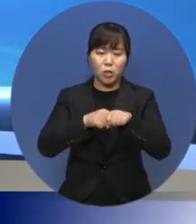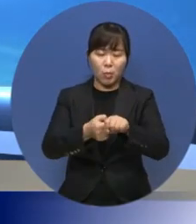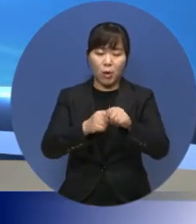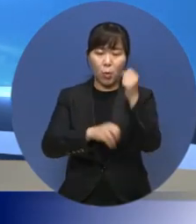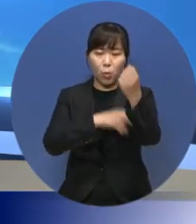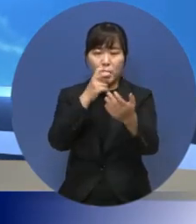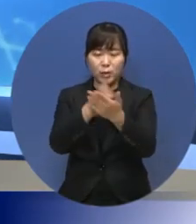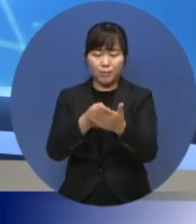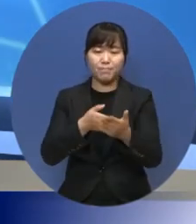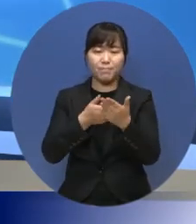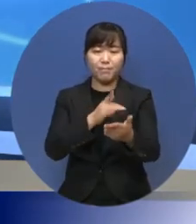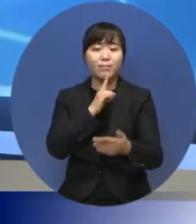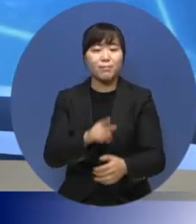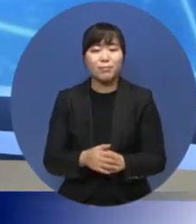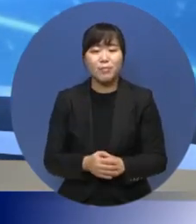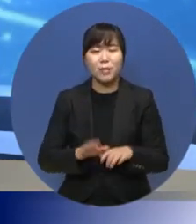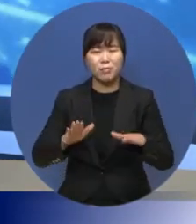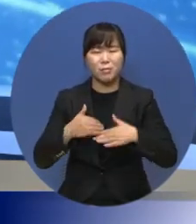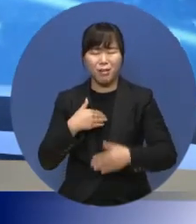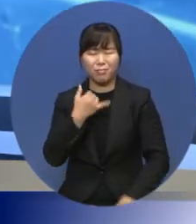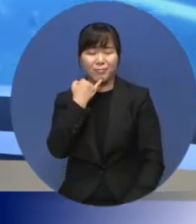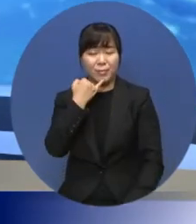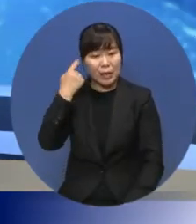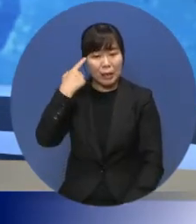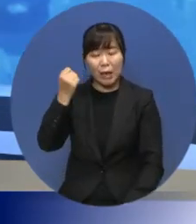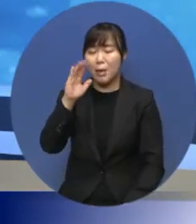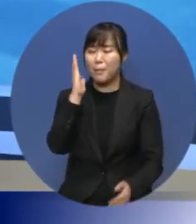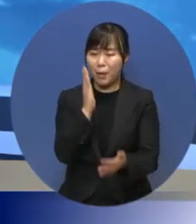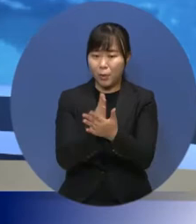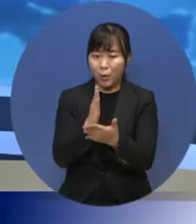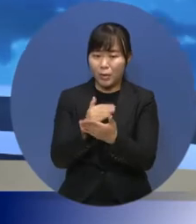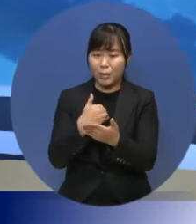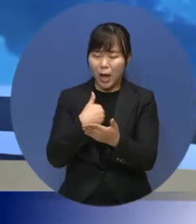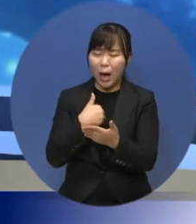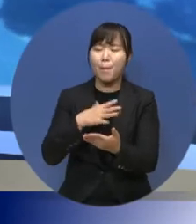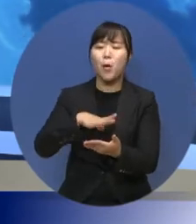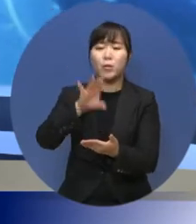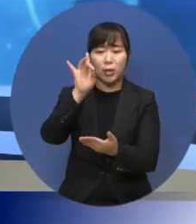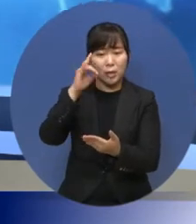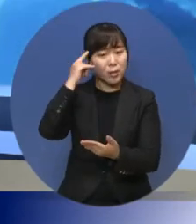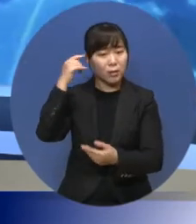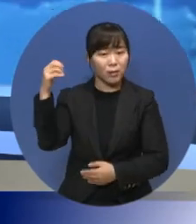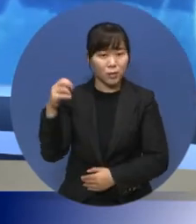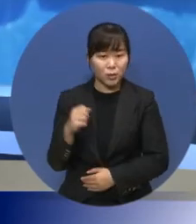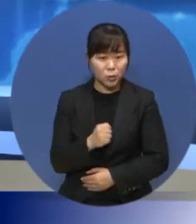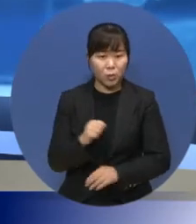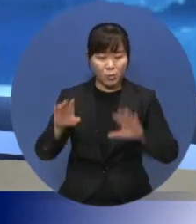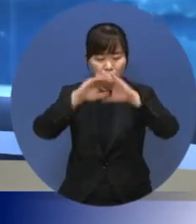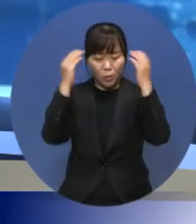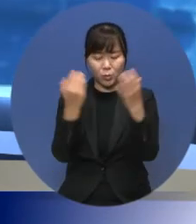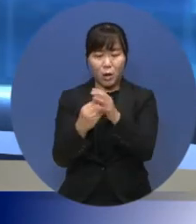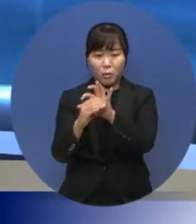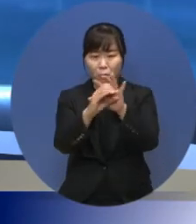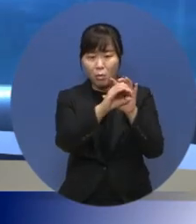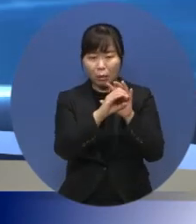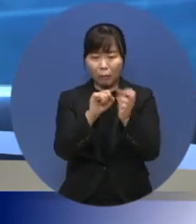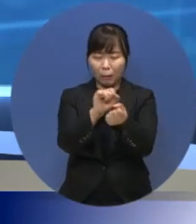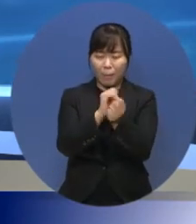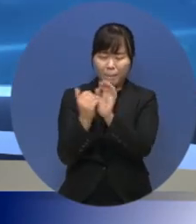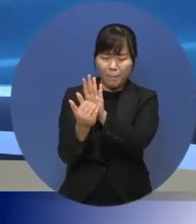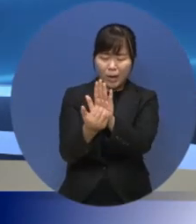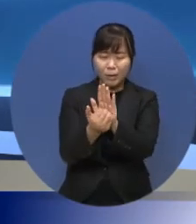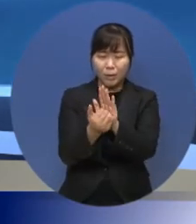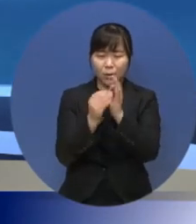강조했습니다. 지금은 나 하나쯤이야라는 생각보다 나 하나부터라는 생각으로 모두가 코로나19 감염